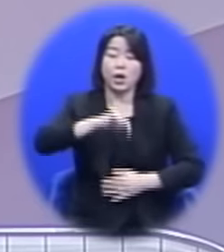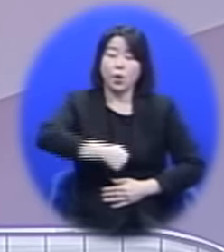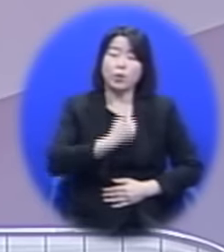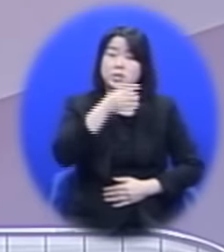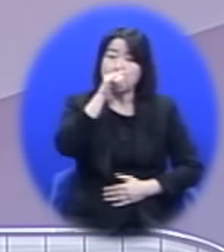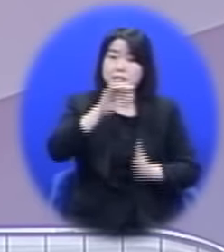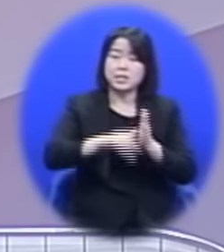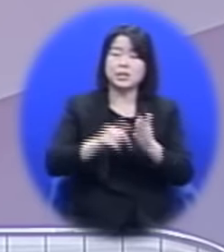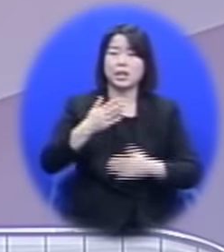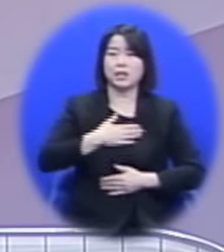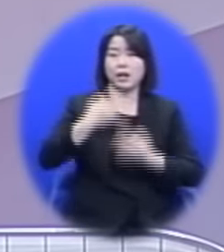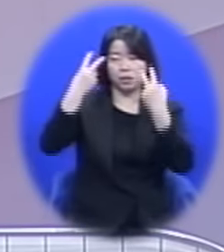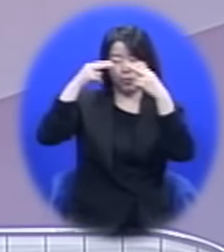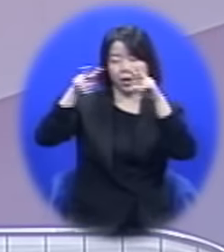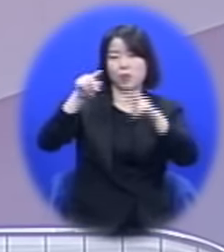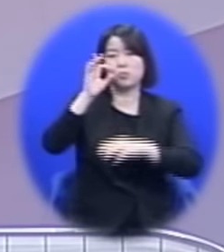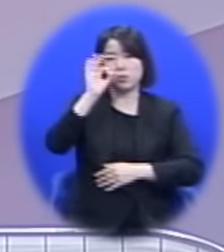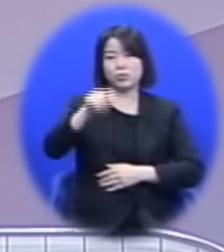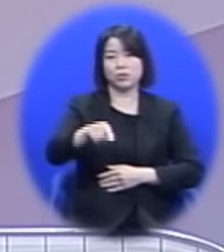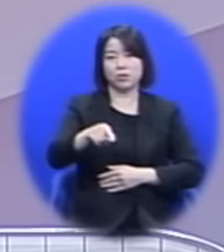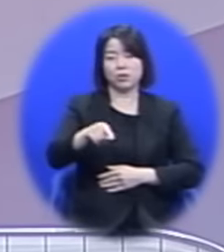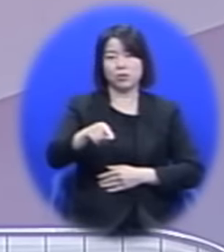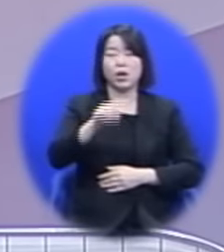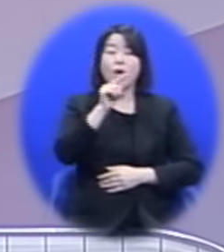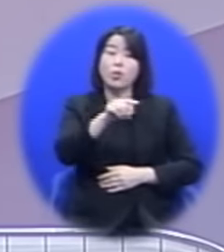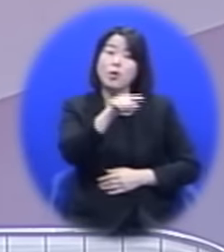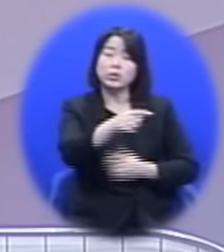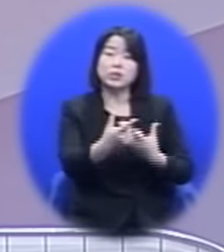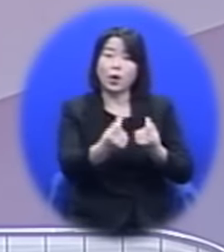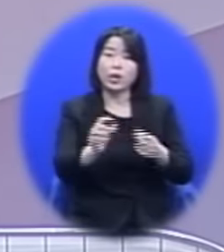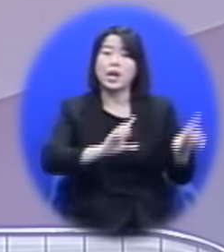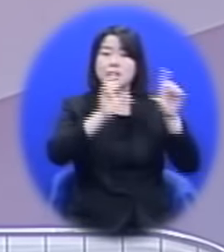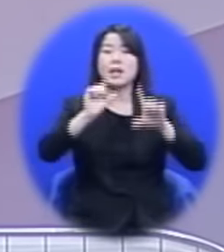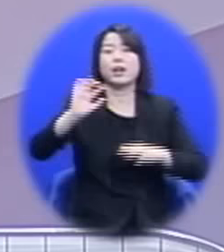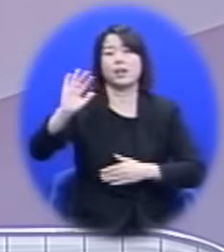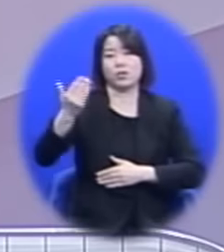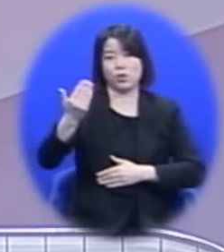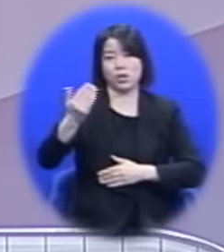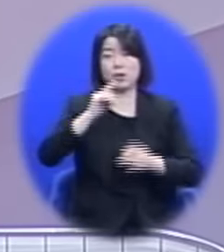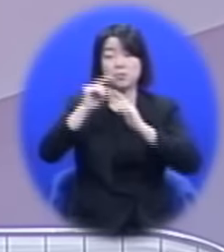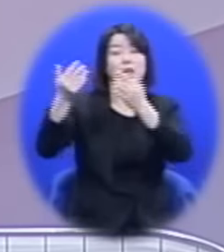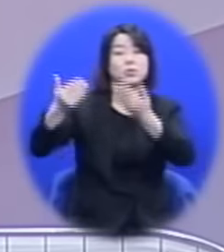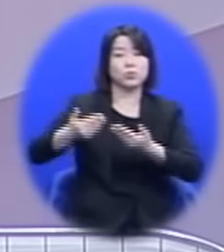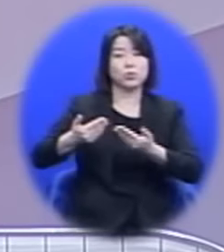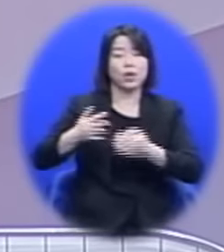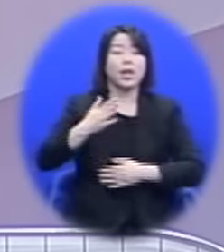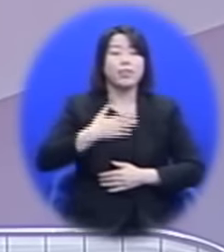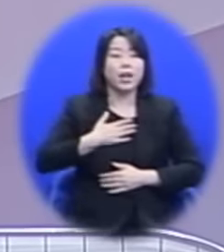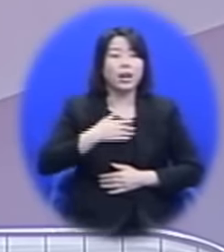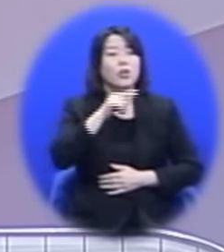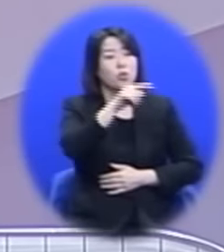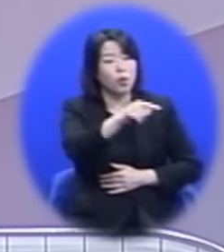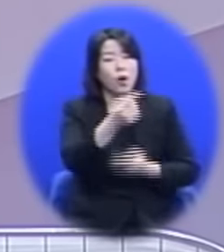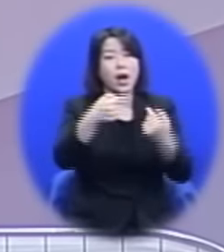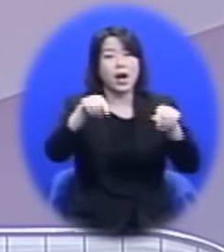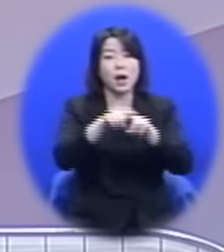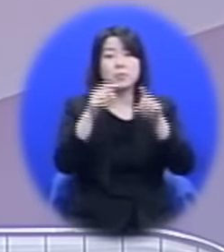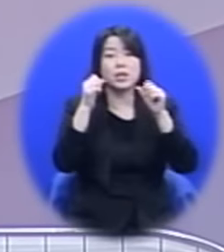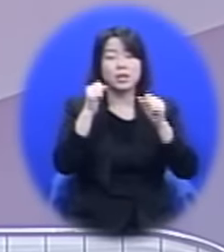것이다. 너 그렇게 살아야 돼. 내가 너와 함께 있음을 너가 진짜 믿어야